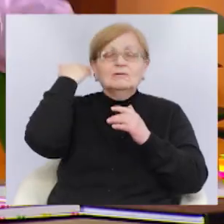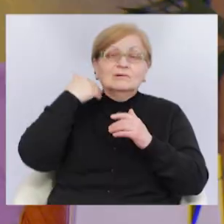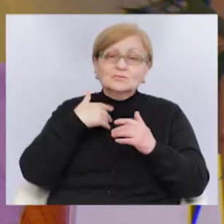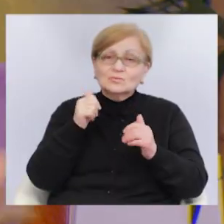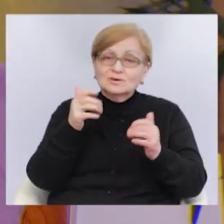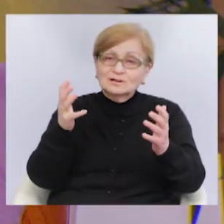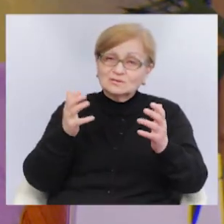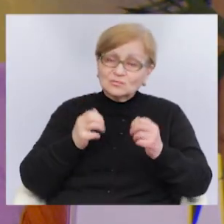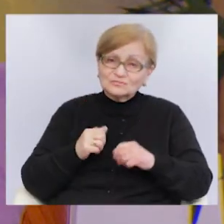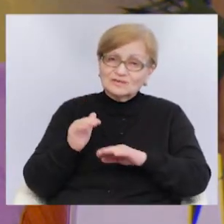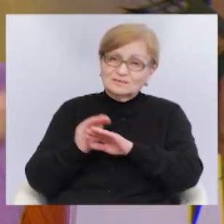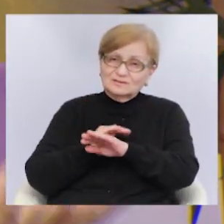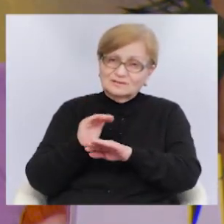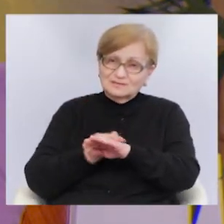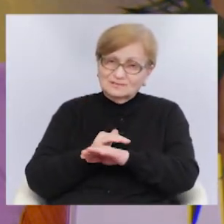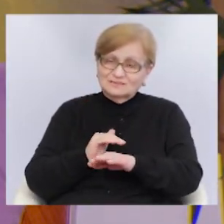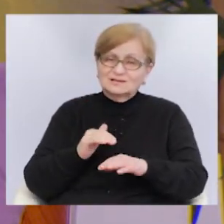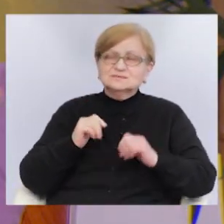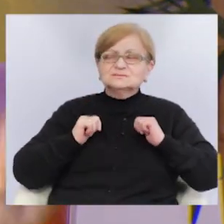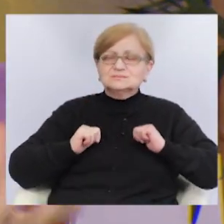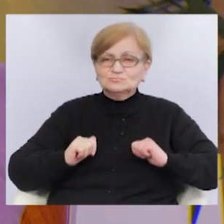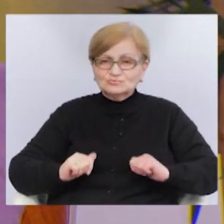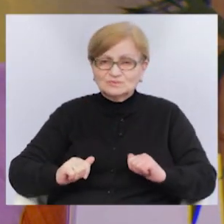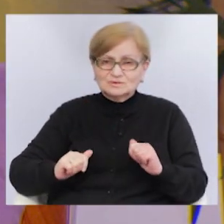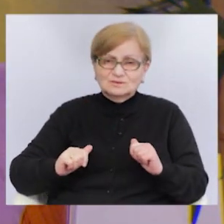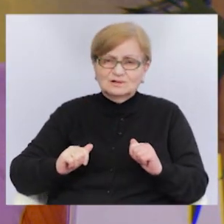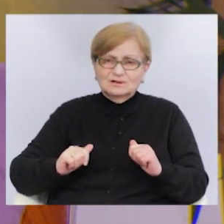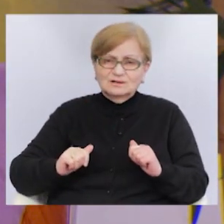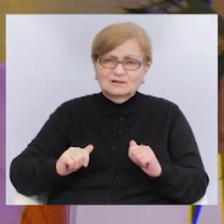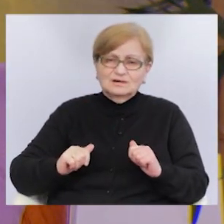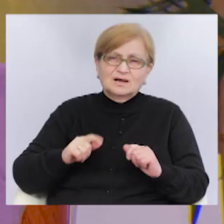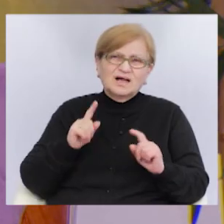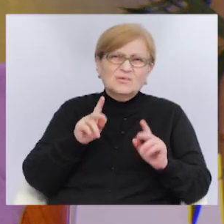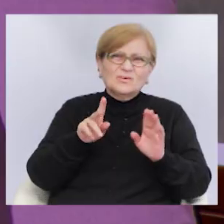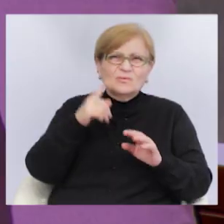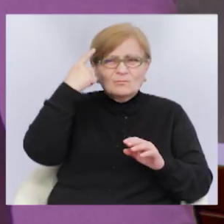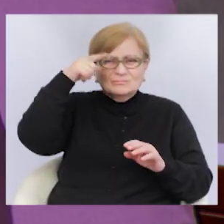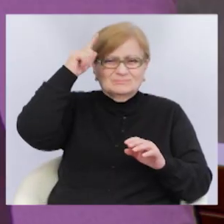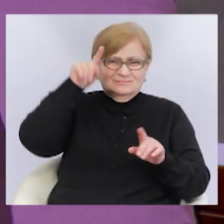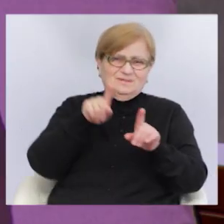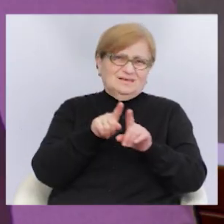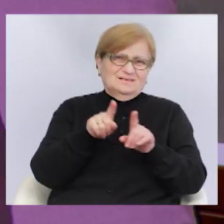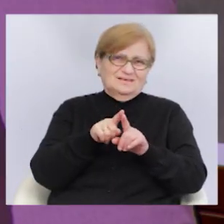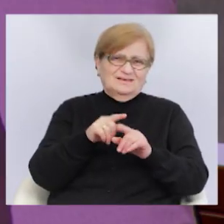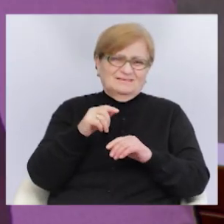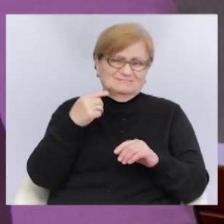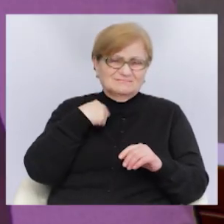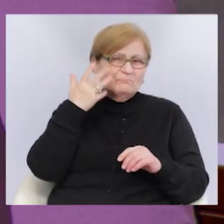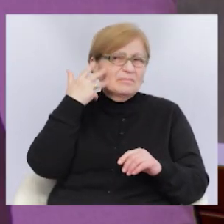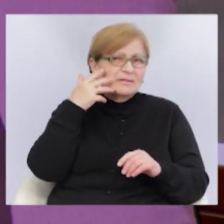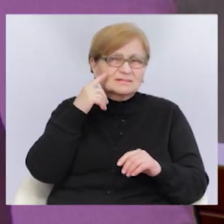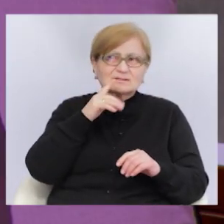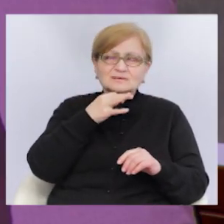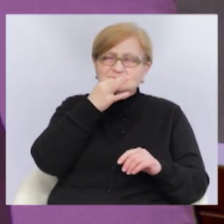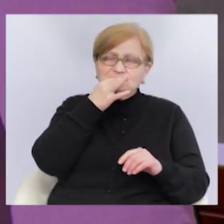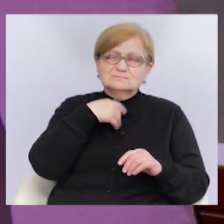ვიღებთ სიკეთეს, სიმშვიდეს, სიყვარულს. შეიძლება რაღაცა უბრალოდ ხატი იყოს, რაღაც სიმბოლო იყოს, რა, რაღაცა ფერი, რაც შენ გიყვარს,